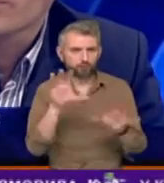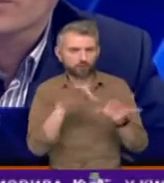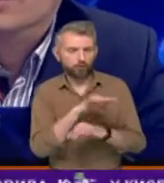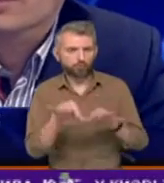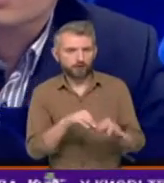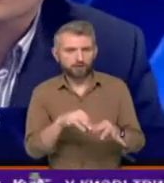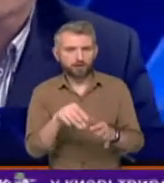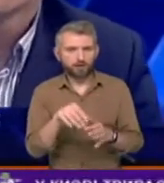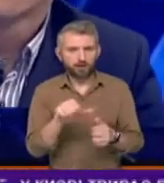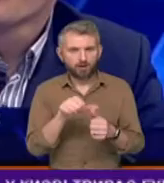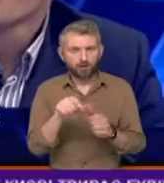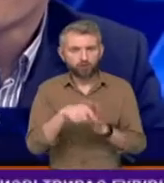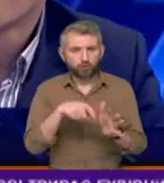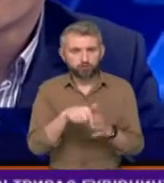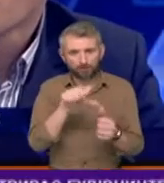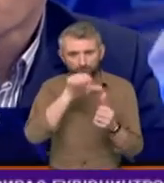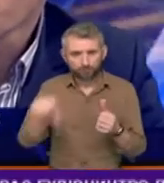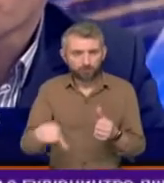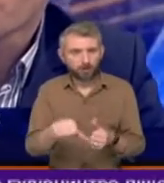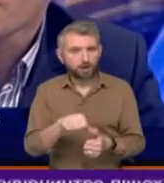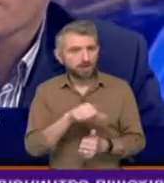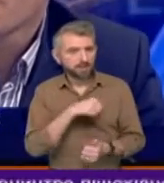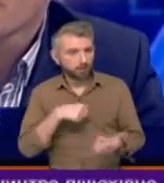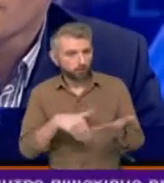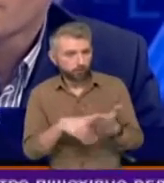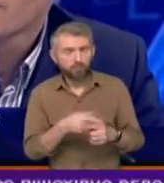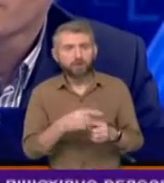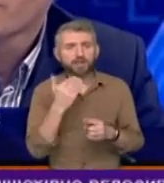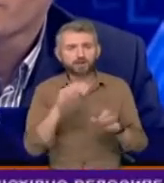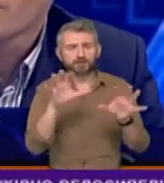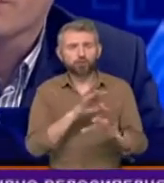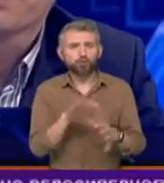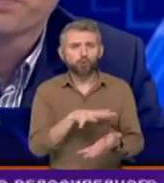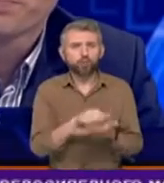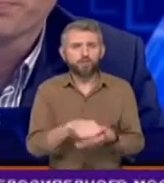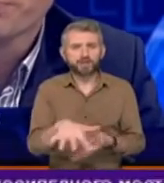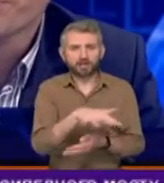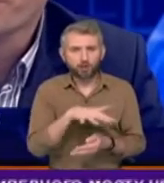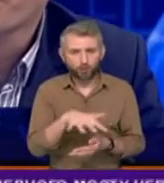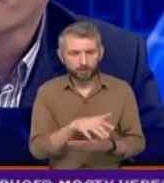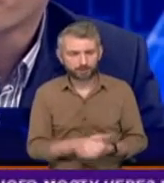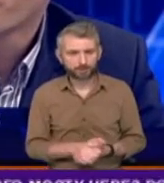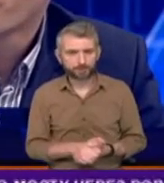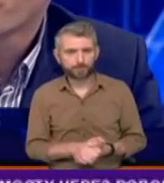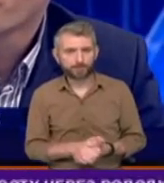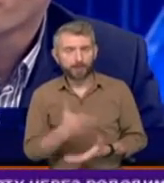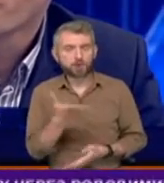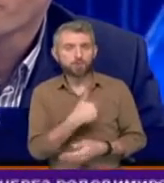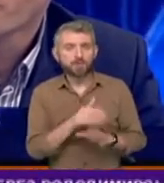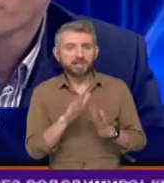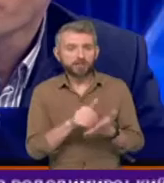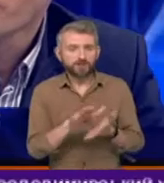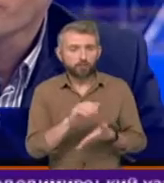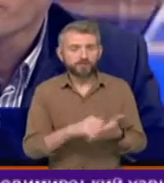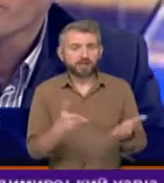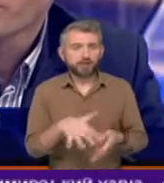Фактично Донбас відсікти. Цікаво. Ну, Самопоміч. Самопоміч? Та, це їхній закон про окуповані території. Тому насправді, якщо ми тільки відмовимося від